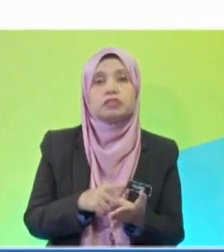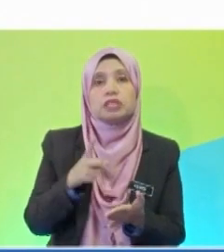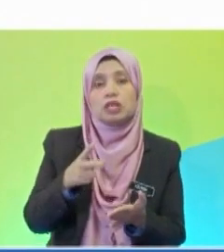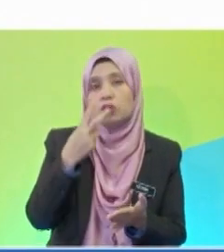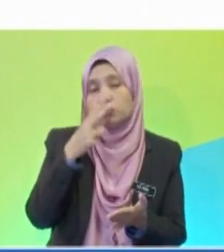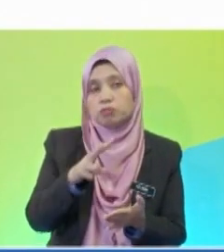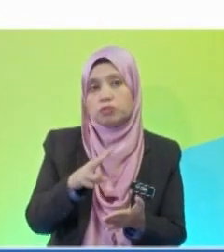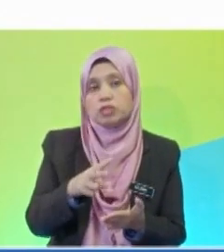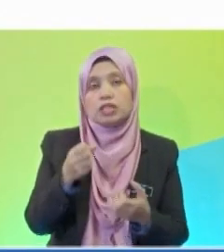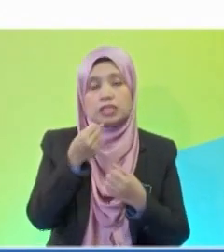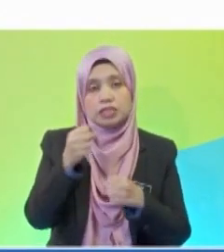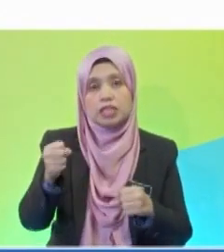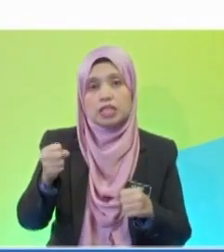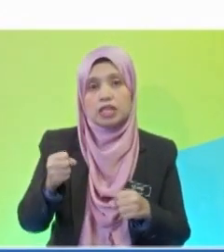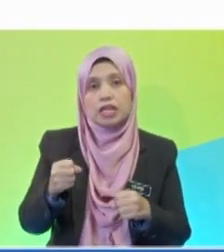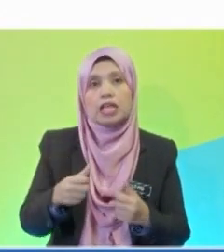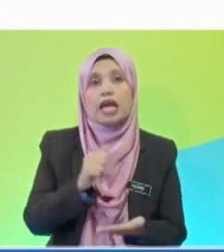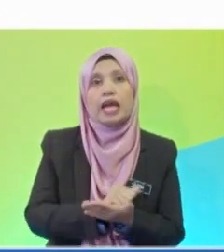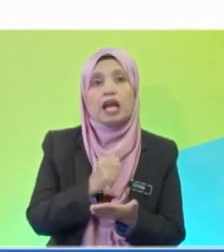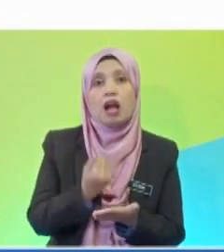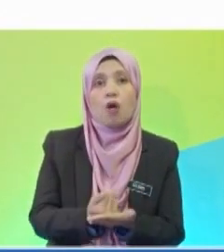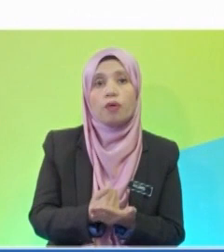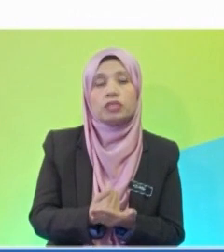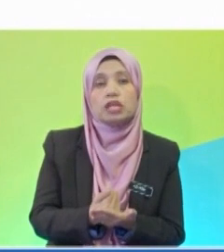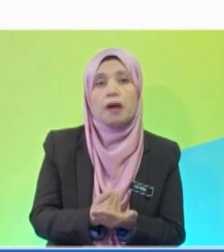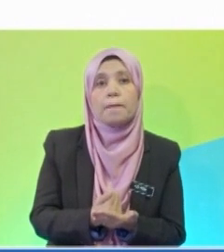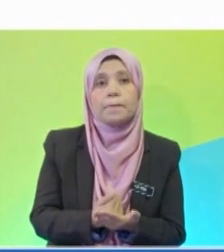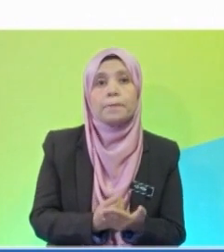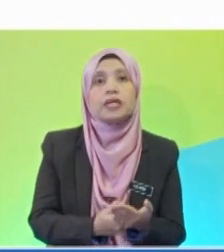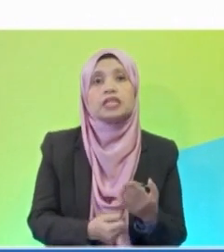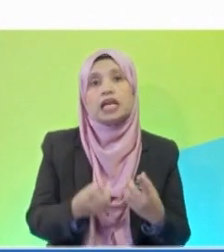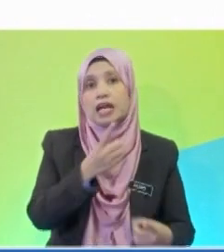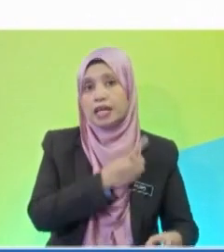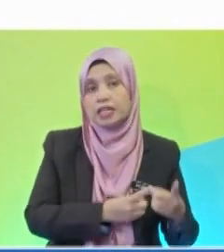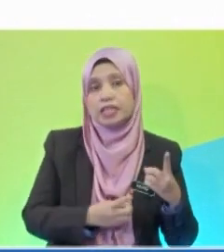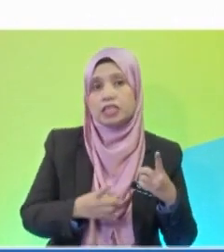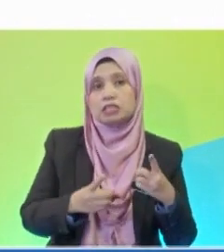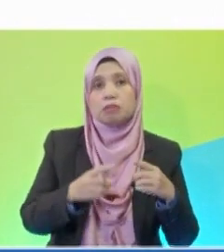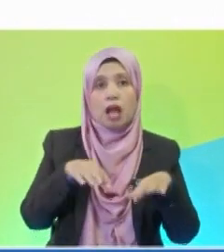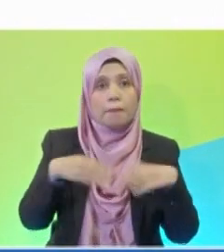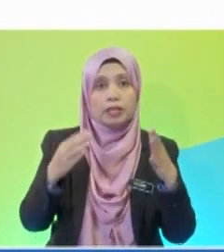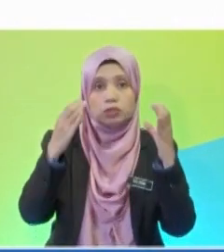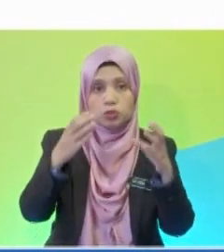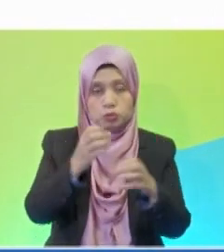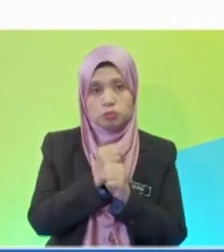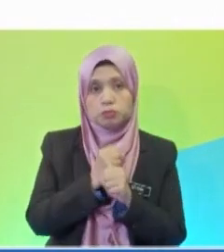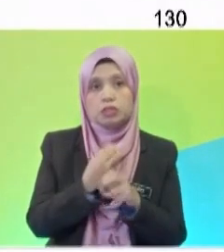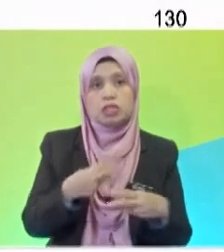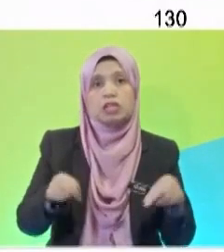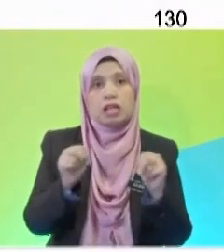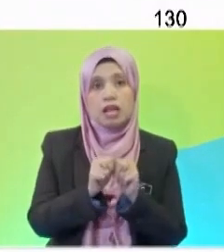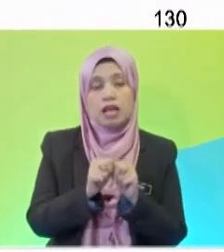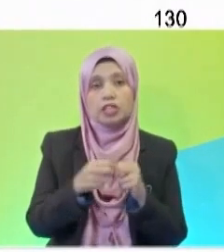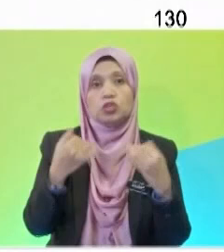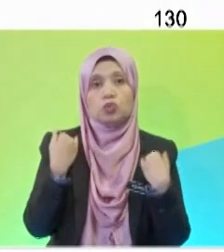sini, sekarang cikgu dah sediakan akaun perdagangan dengan awak. Bermula dengan jualan. Bagaimana cikgu dapat nilai jualan? Cikgu ambil daripada